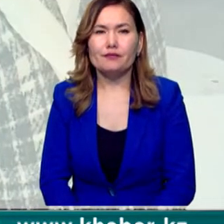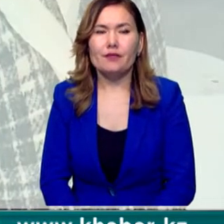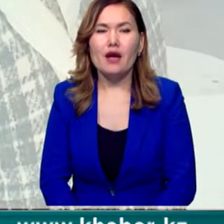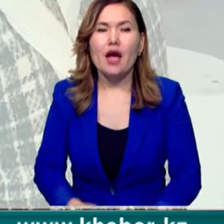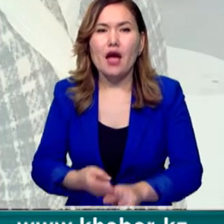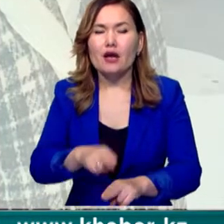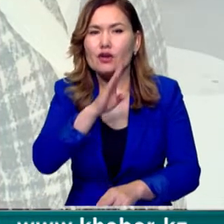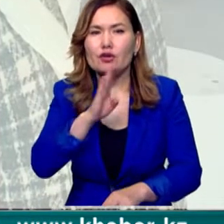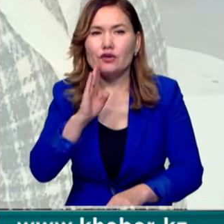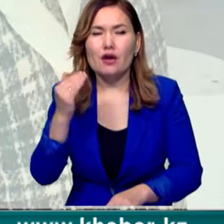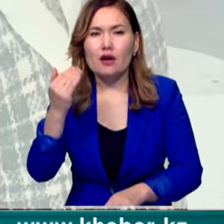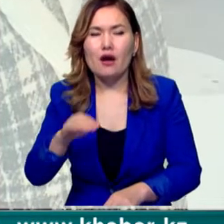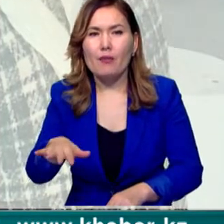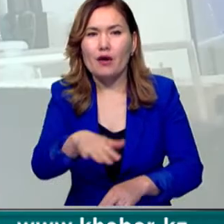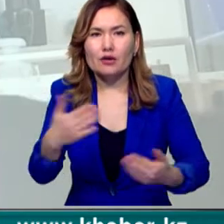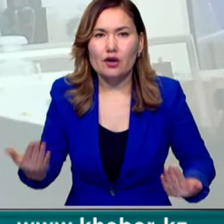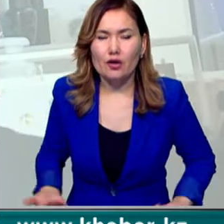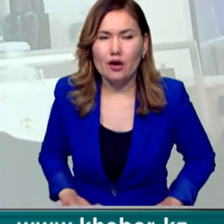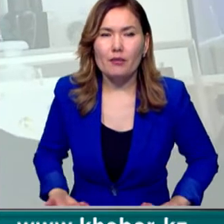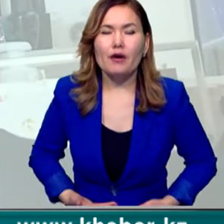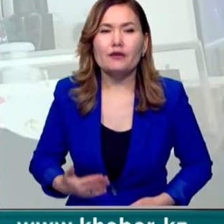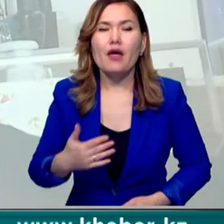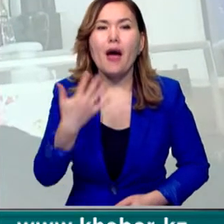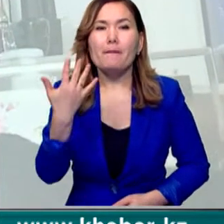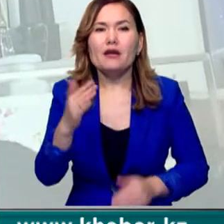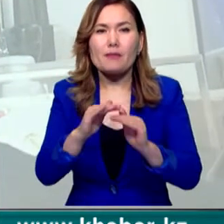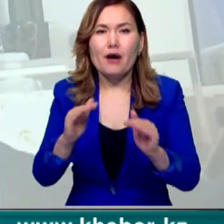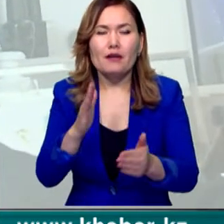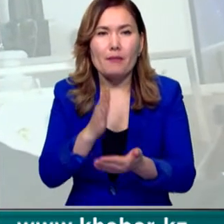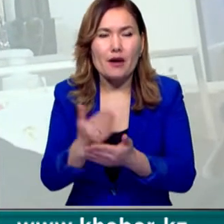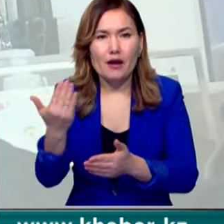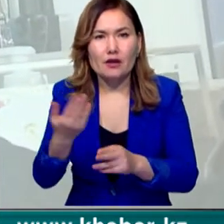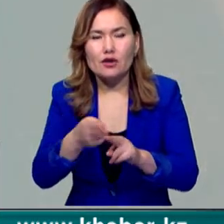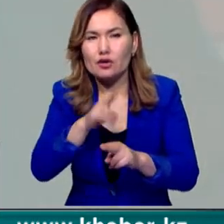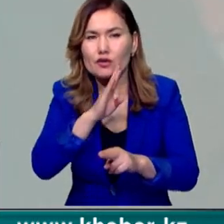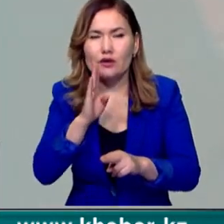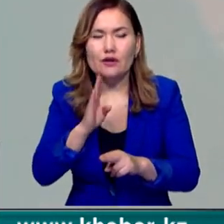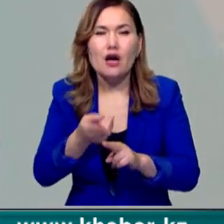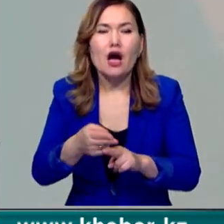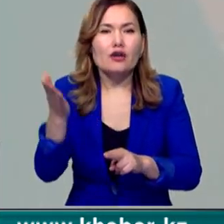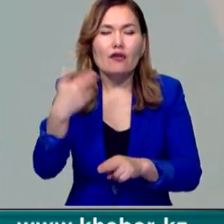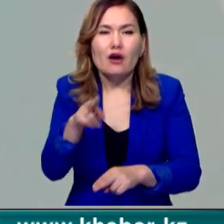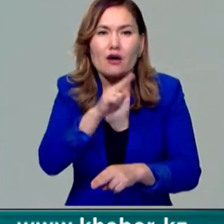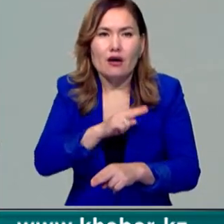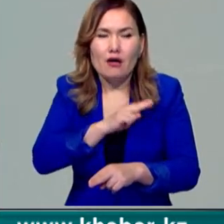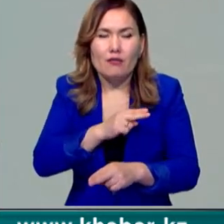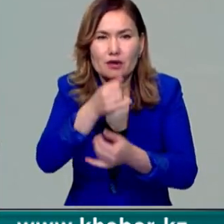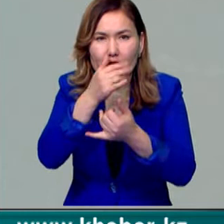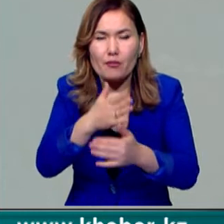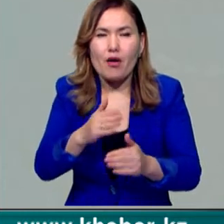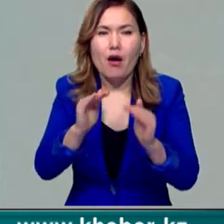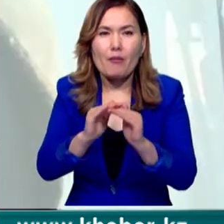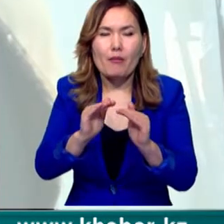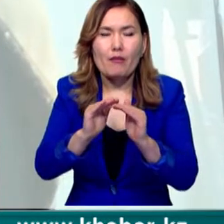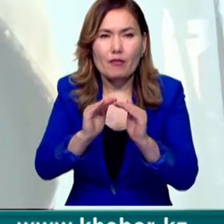Салтанат Әшімова Қазығұрт ауданының тұрғыны, 5 баланың анасы. Осы уақытқа дейін бала күтімімен үйде отырған, жұмыссыз ретінде тіркеліп, нәтижелі